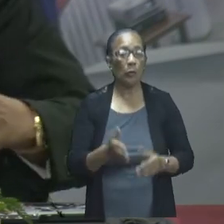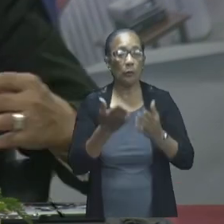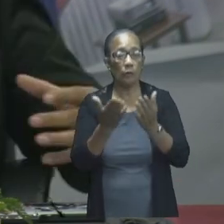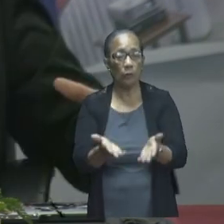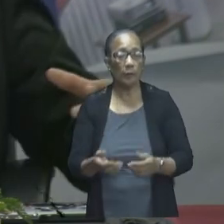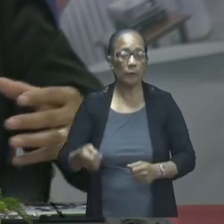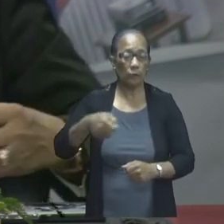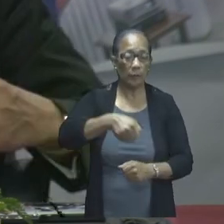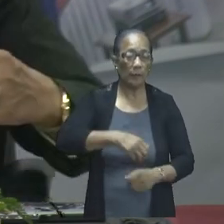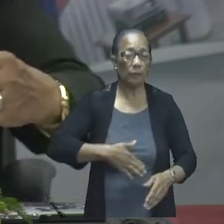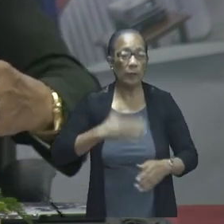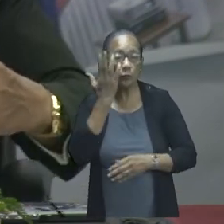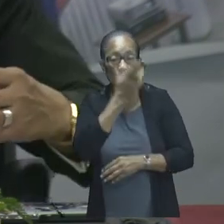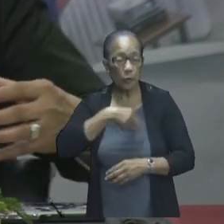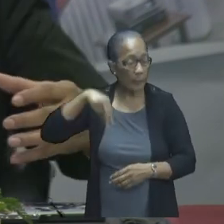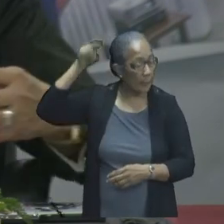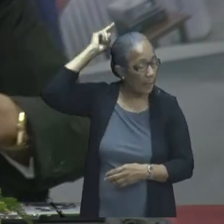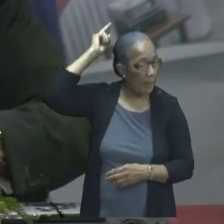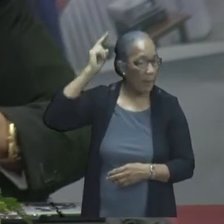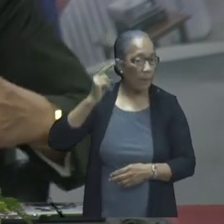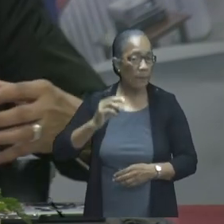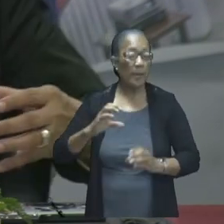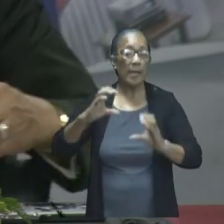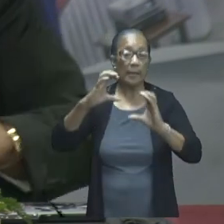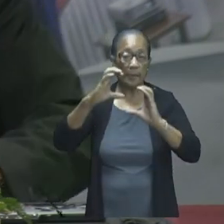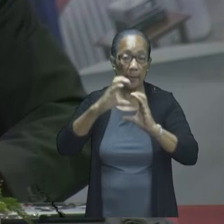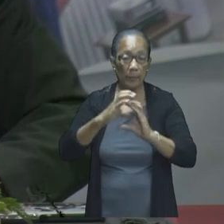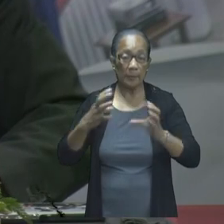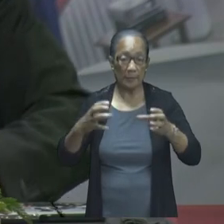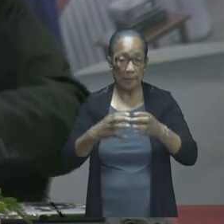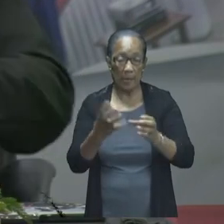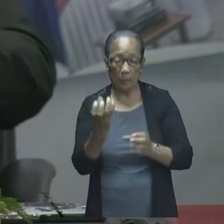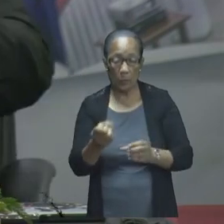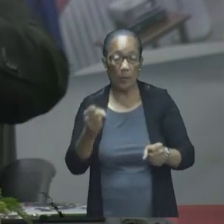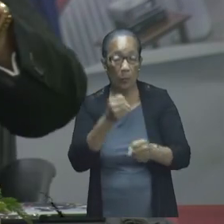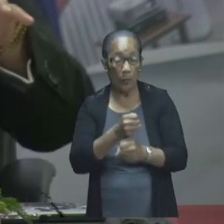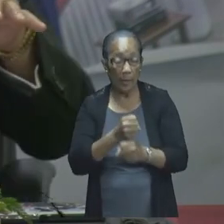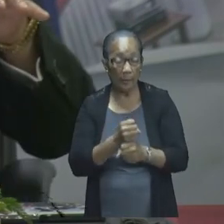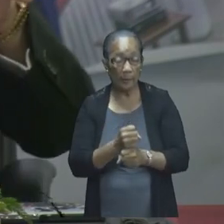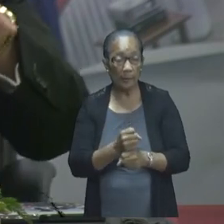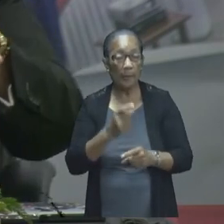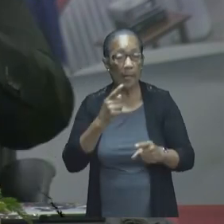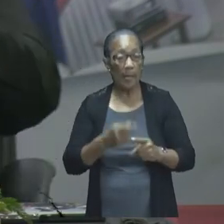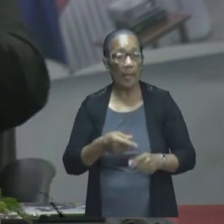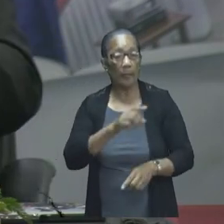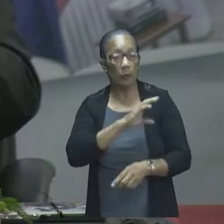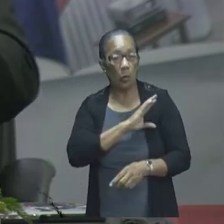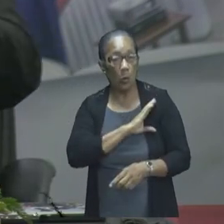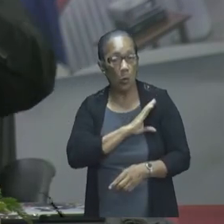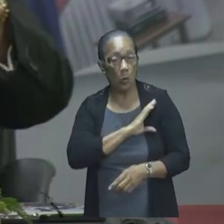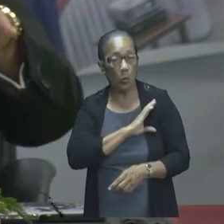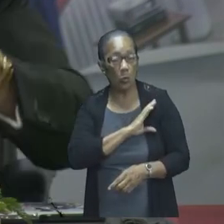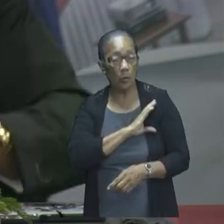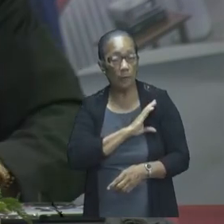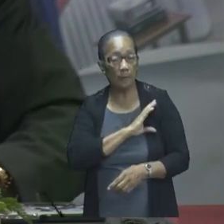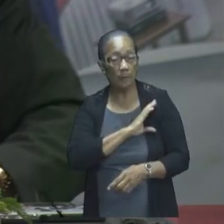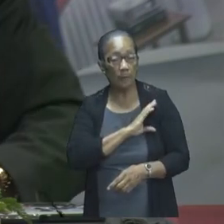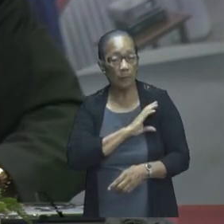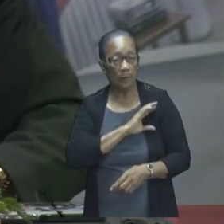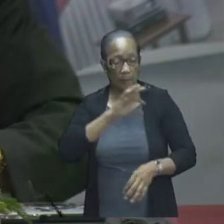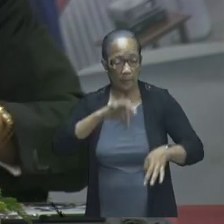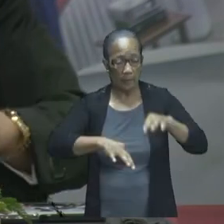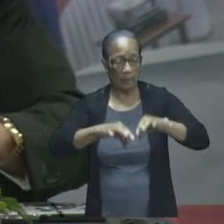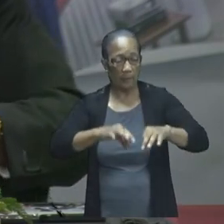van suriname die samen met in fez telefoon caricom barrace en te investeren dat zijn zogenaamde ever i kocer land wat we ter beschikking stellen